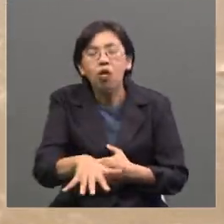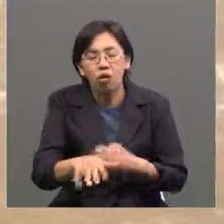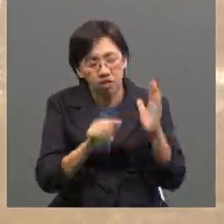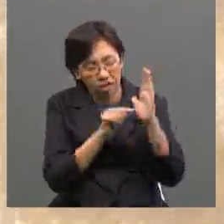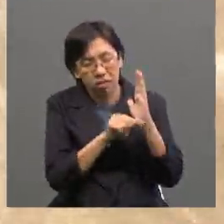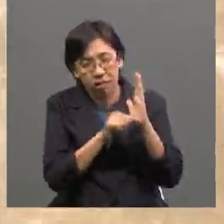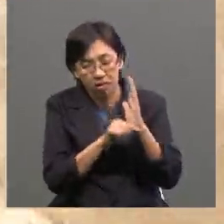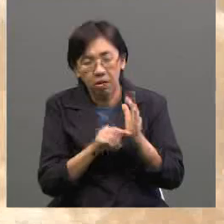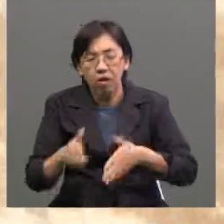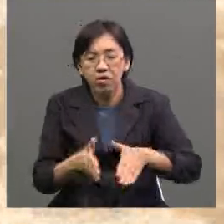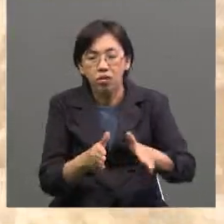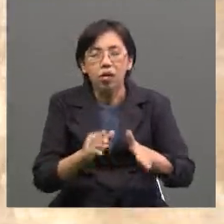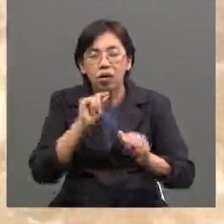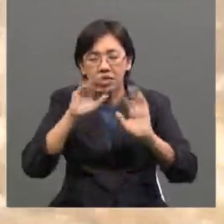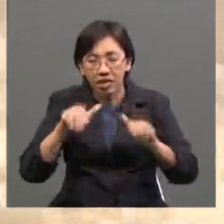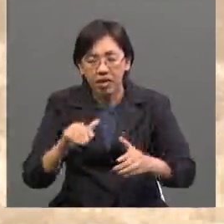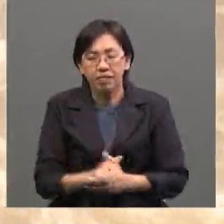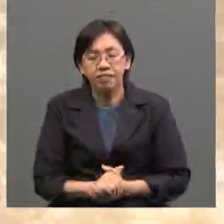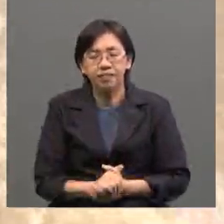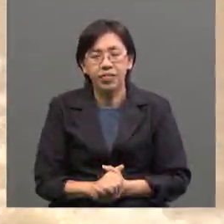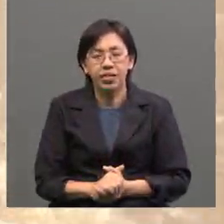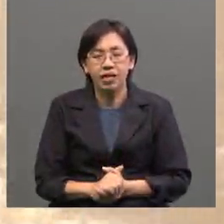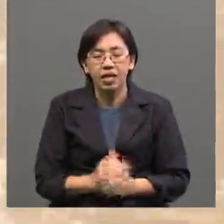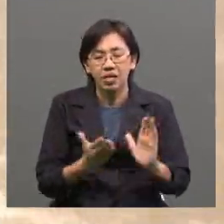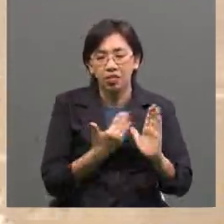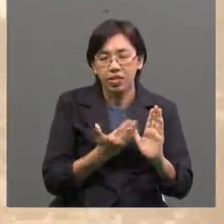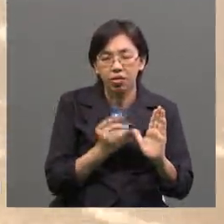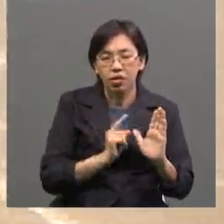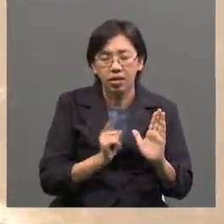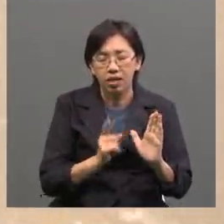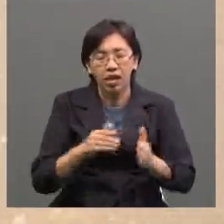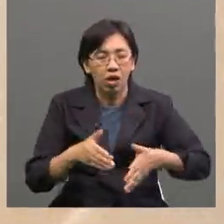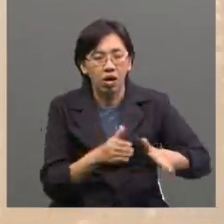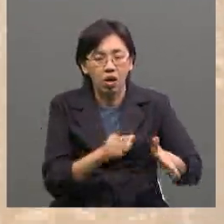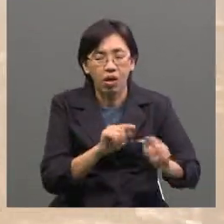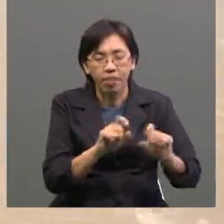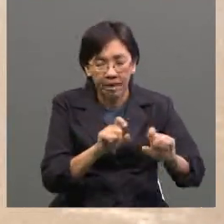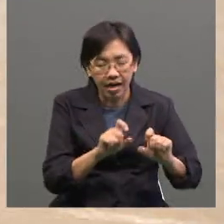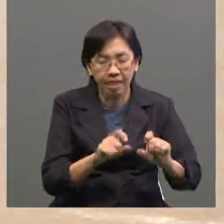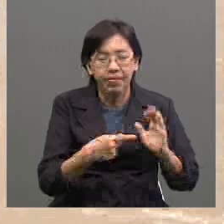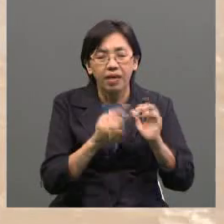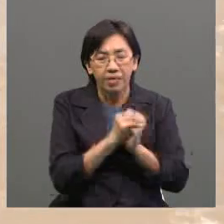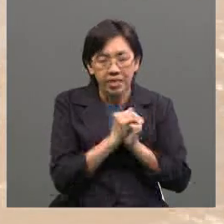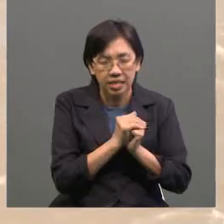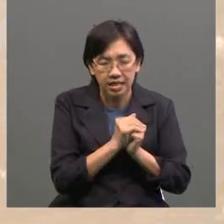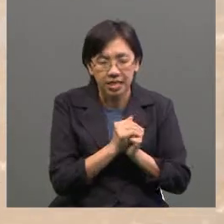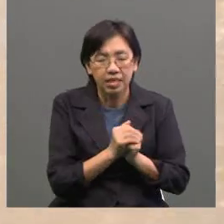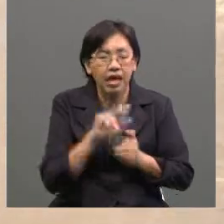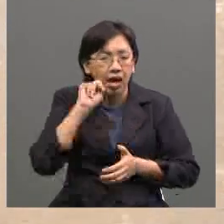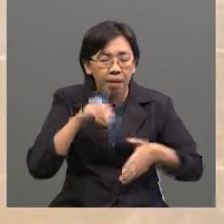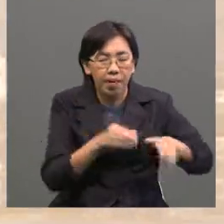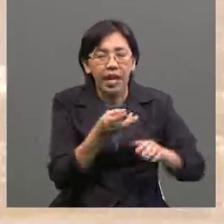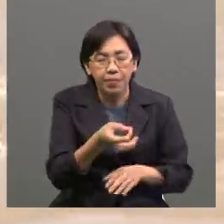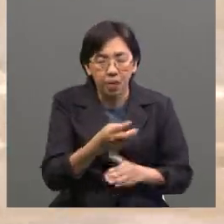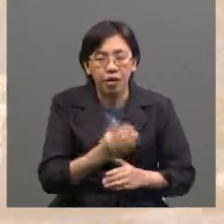ออกผ่านคลองชัยนาทป่าสักนะครับแล้วก็ฝั่งตะวันตกเนี่ยจะผ่านมาทางคลองมะขามเฒ่าแม่น้ำท่าจีนและแม่น้ำน้อยเพื่อที่จะ